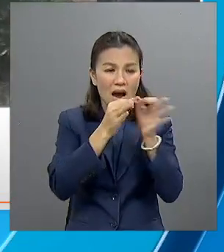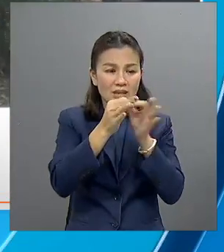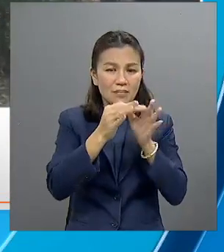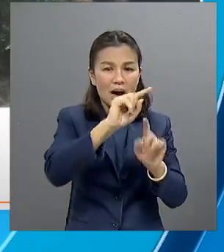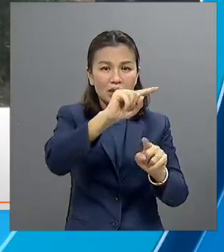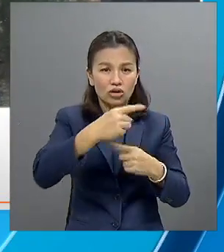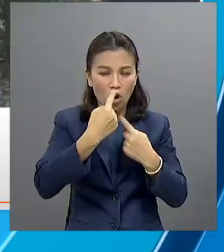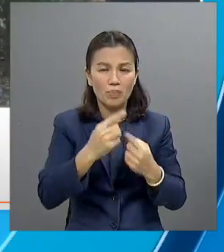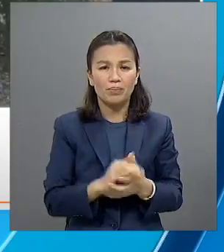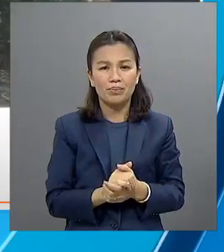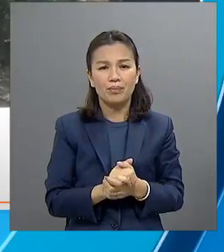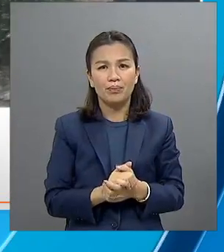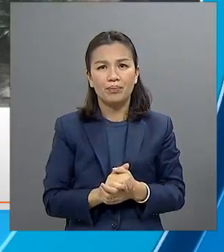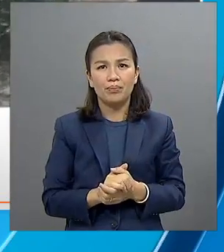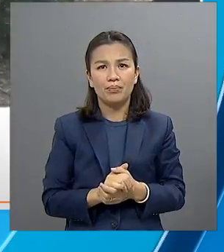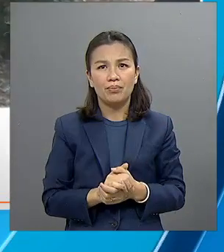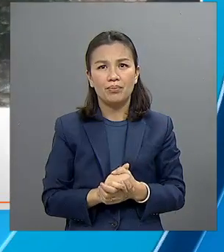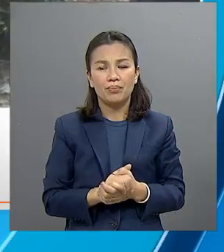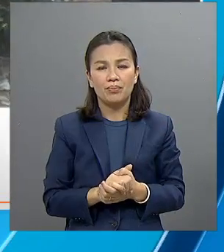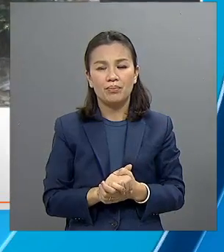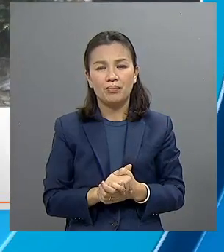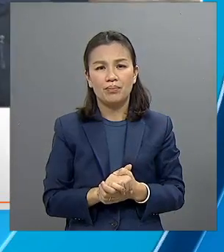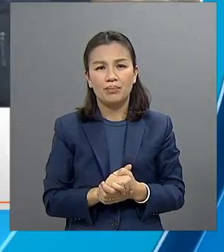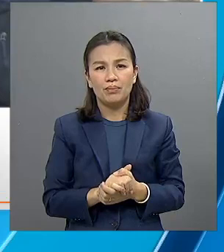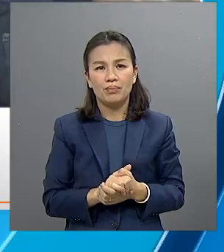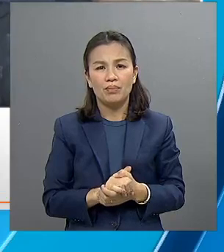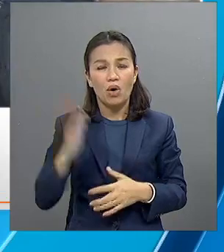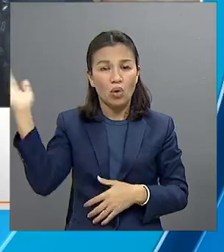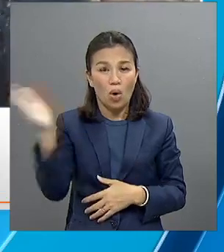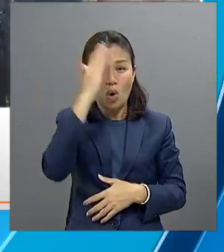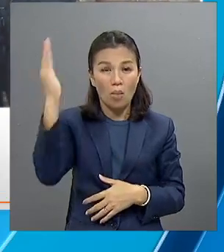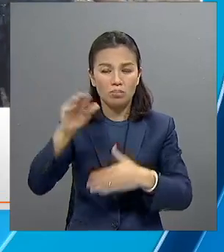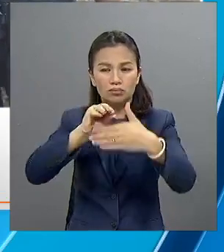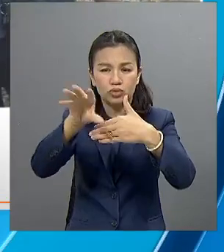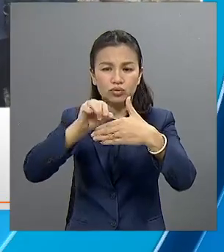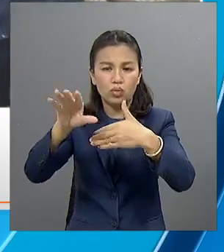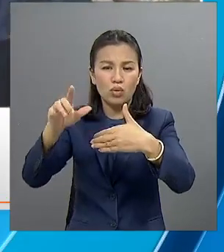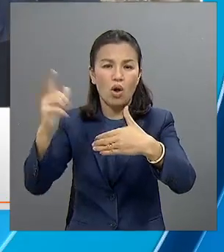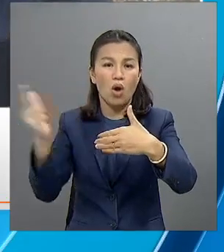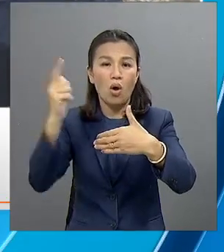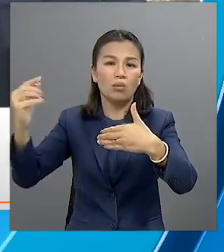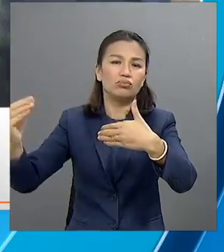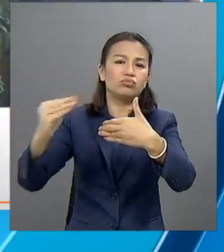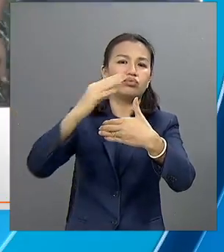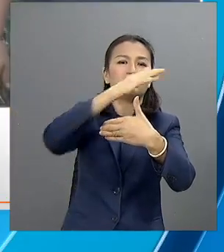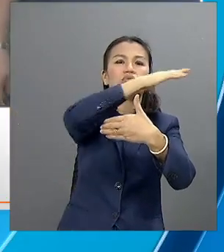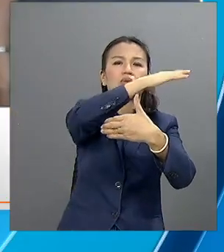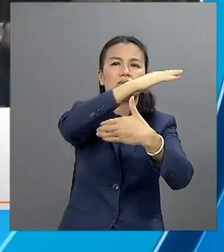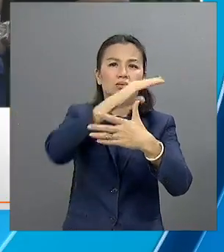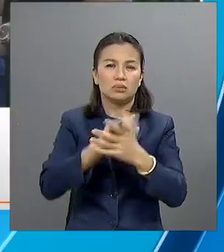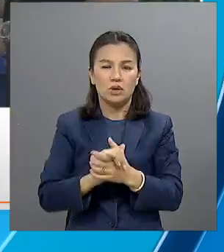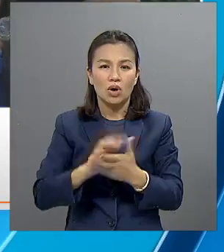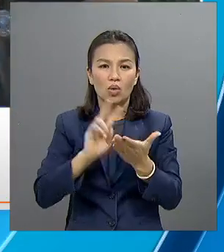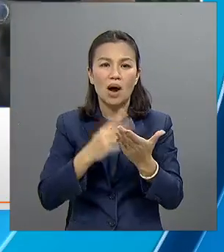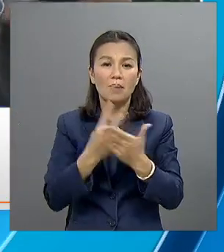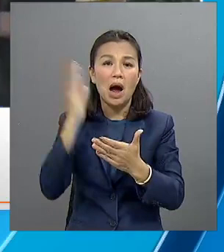กิดความผิดพลาดบ้างอาจจะเกิดจากลักษณะของลมนะครับที่เขาพอก็สเปรย์ด้านนี้เนี่ยพอลมมันเปลี่ยนทางเนี่ย